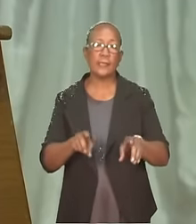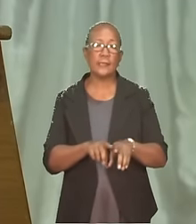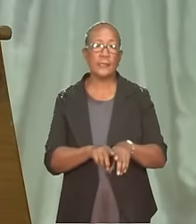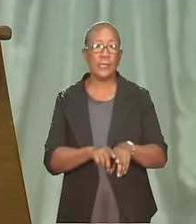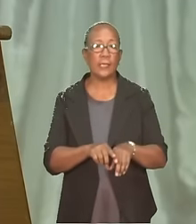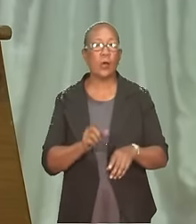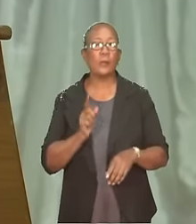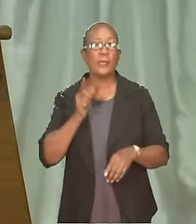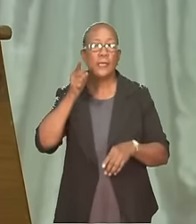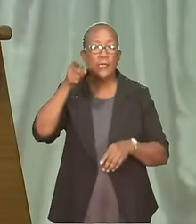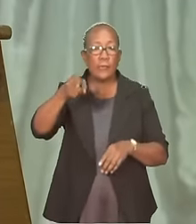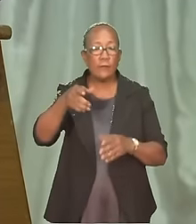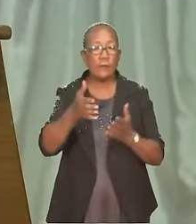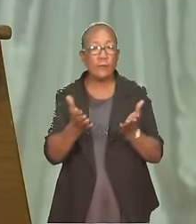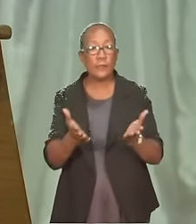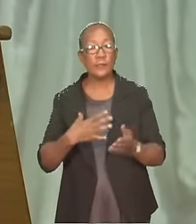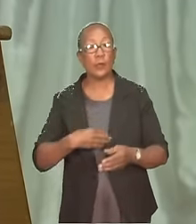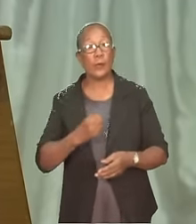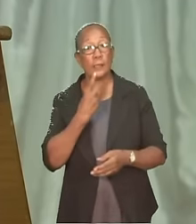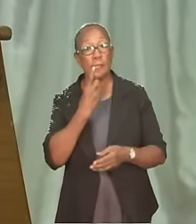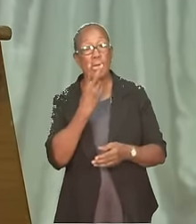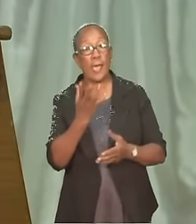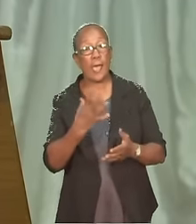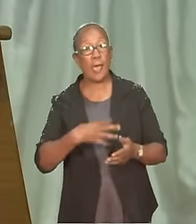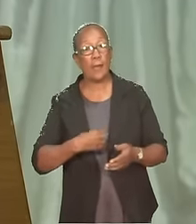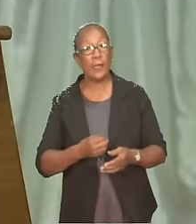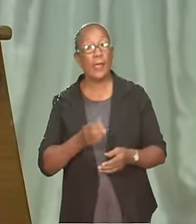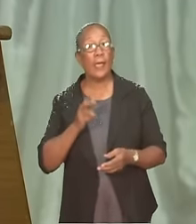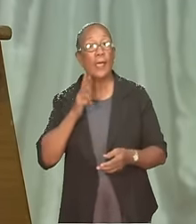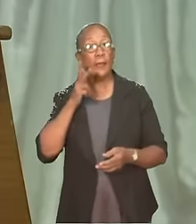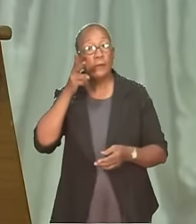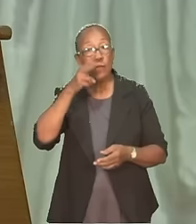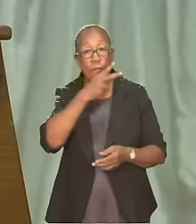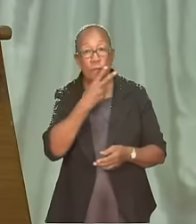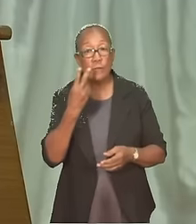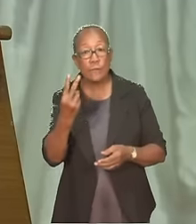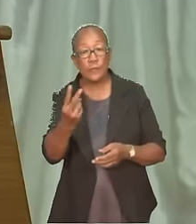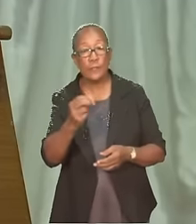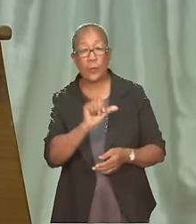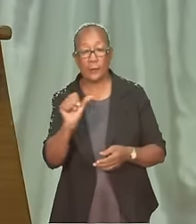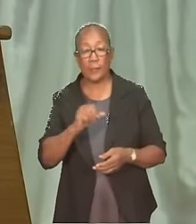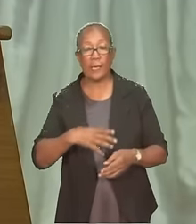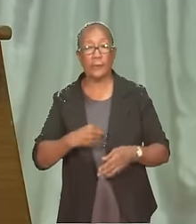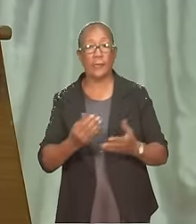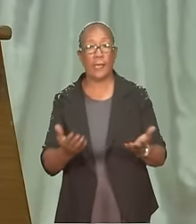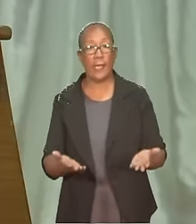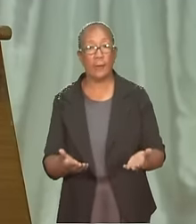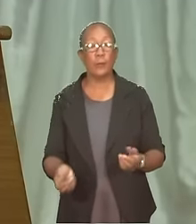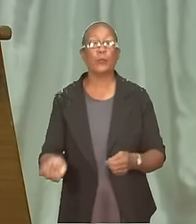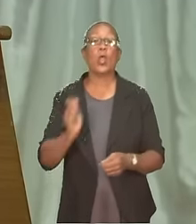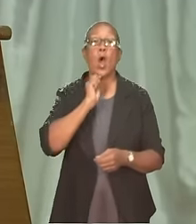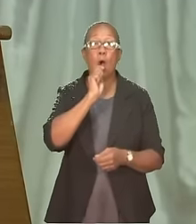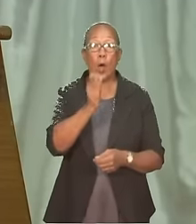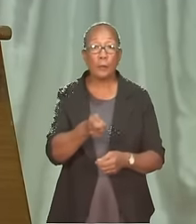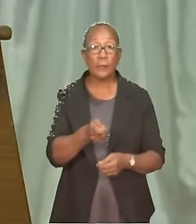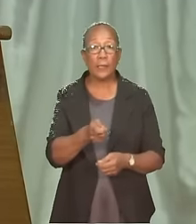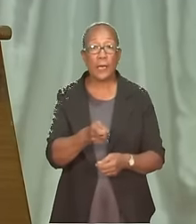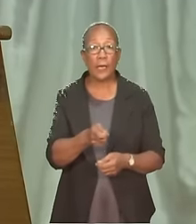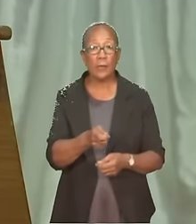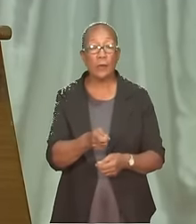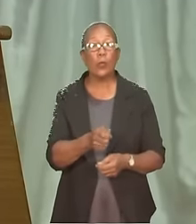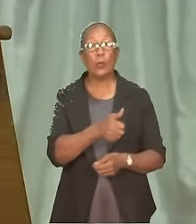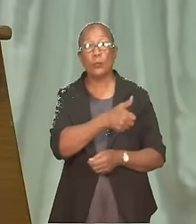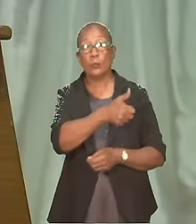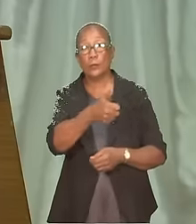visie wat je hebt en een visie die die andere heeft. Opdracht is, laten we dit